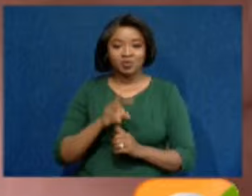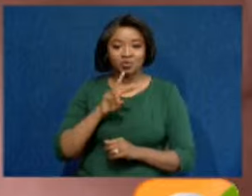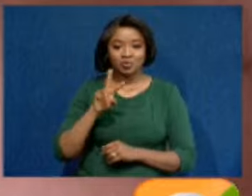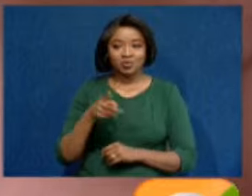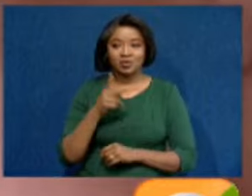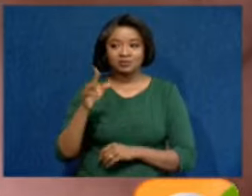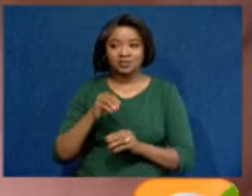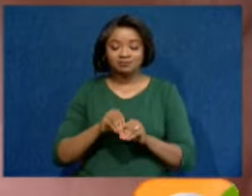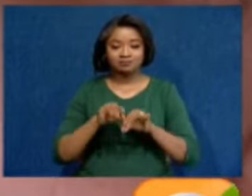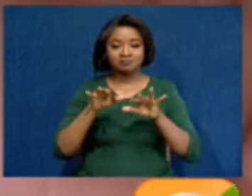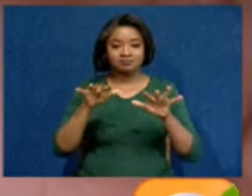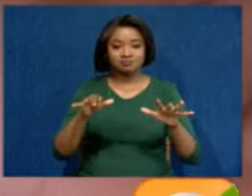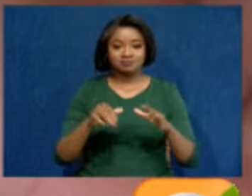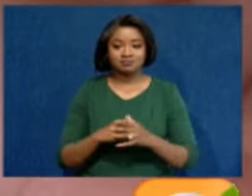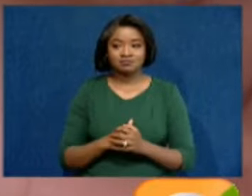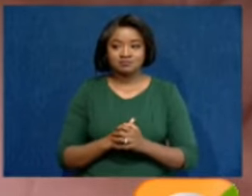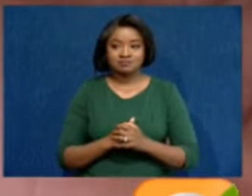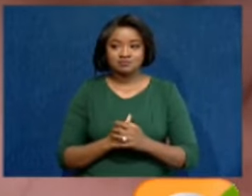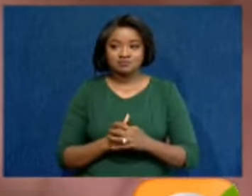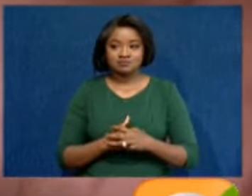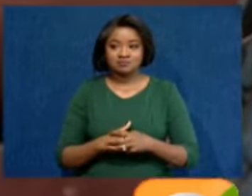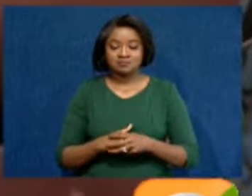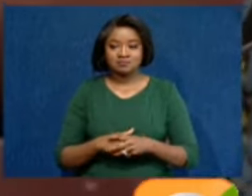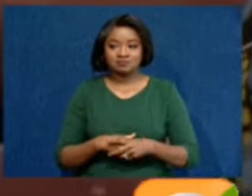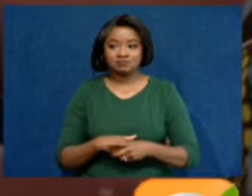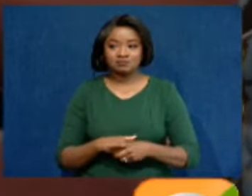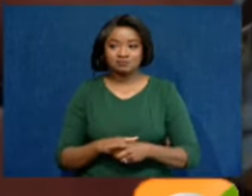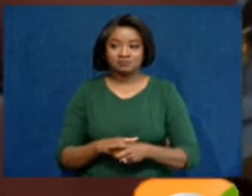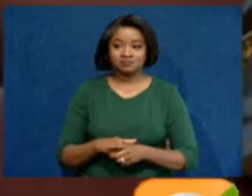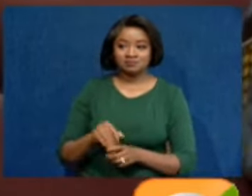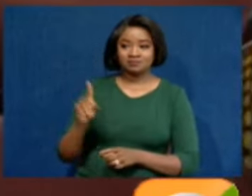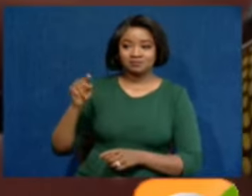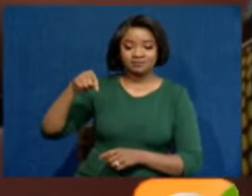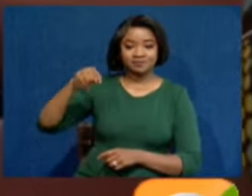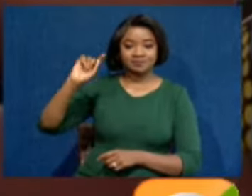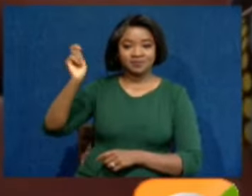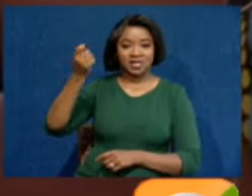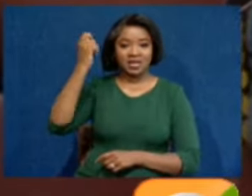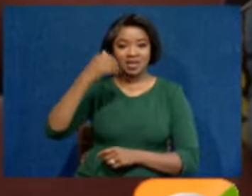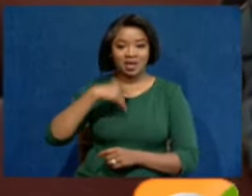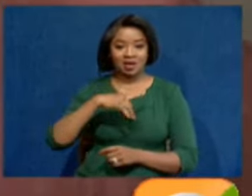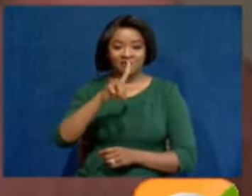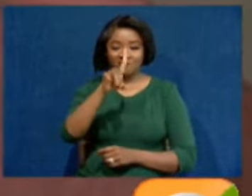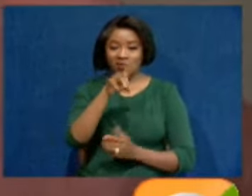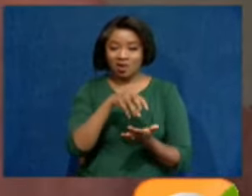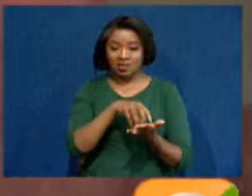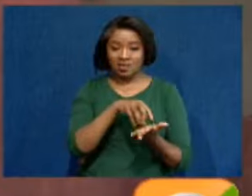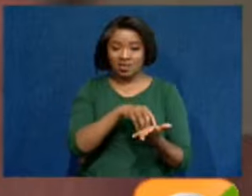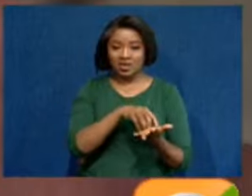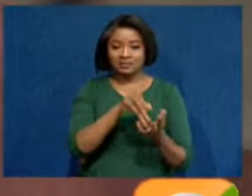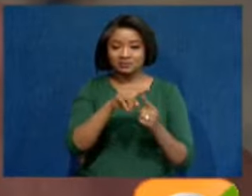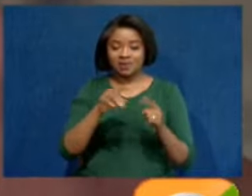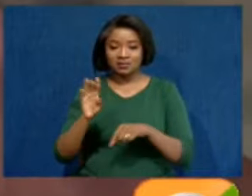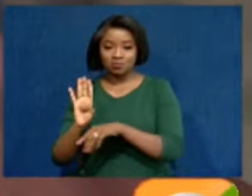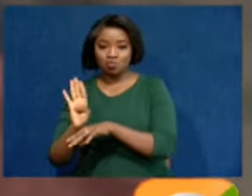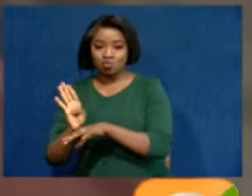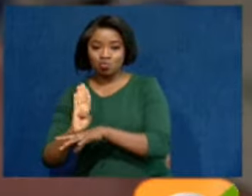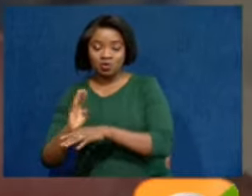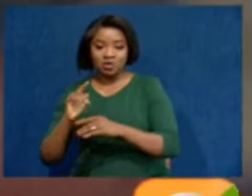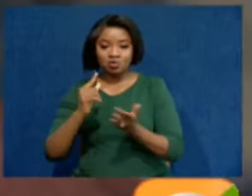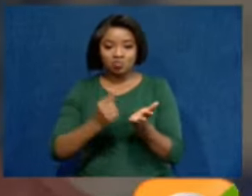Afrika, haswa katika Jamhuri ya Kongo. Huku Kenya ikiandikisha kisa kimoja, mataifa ya Burundi,